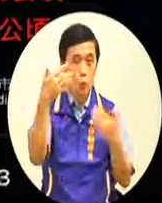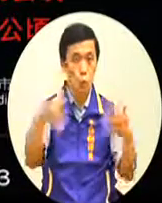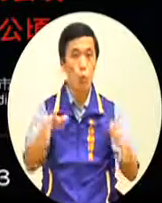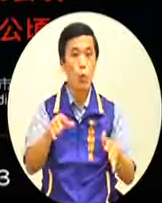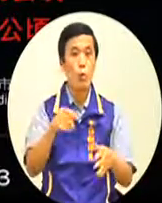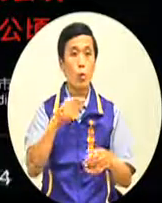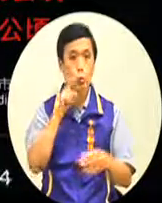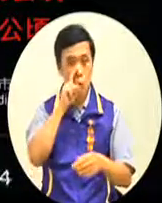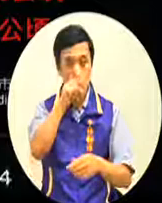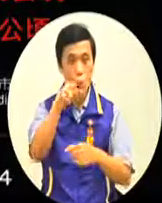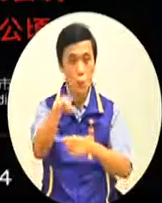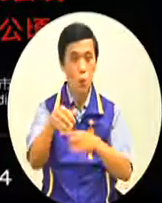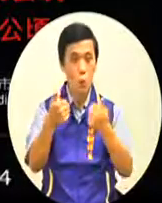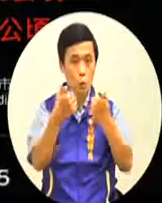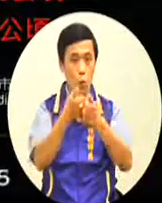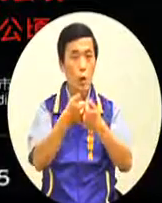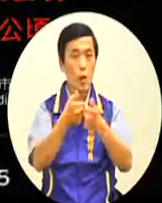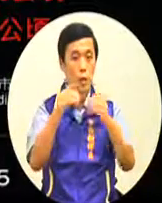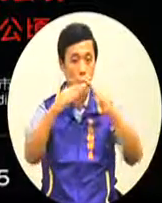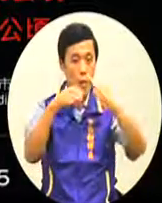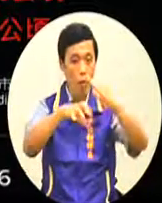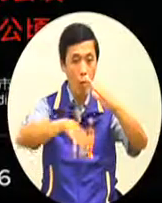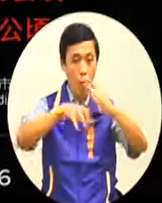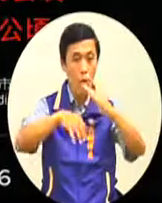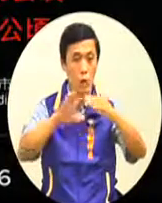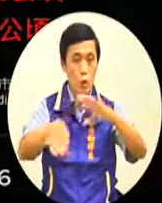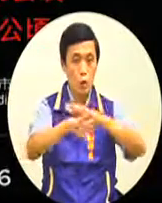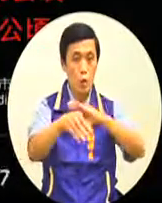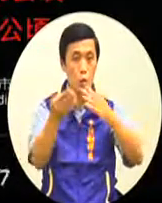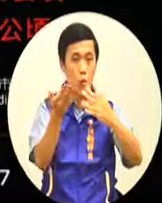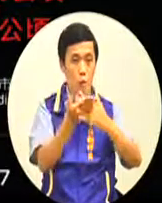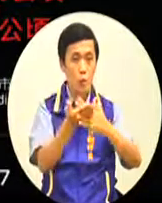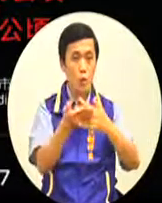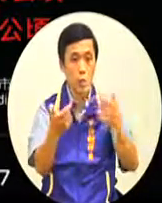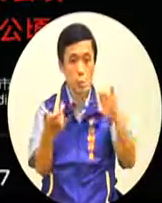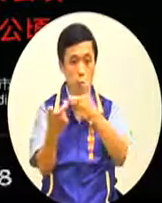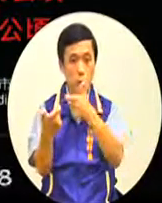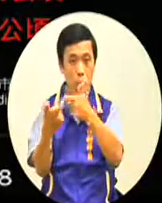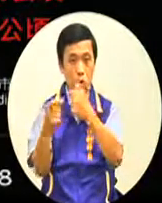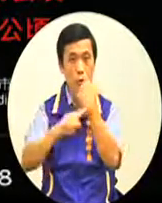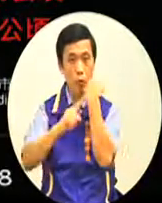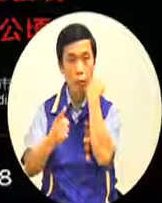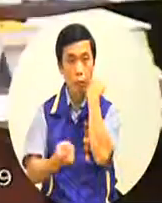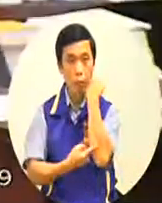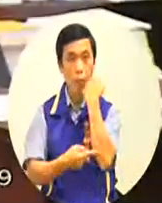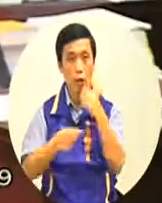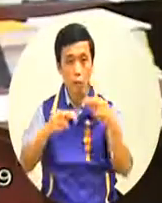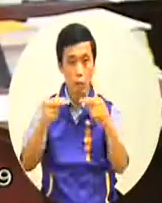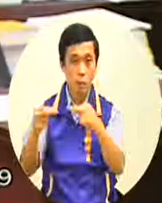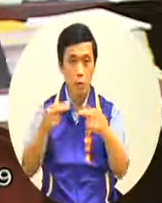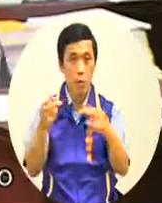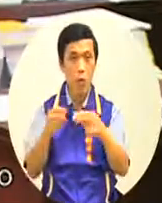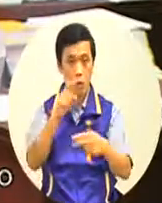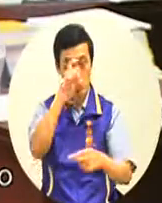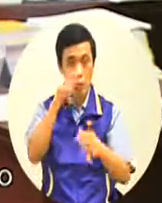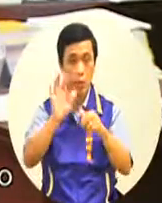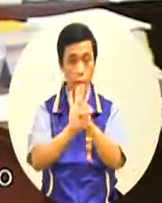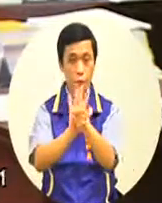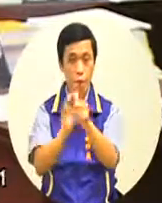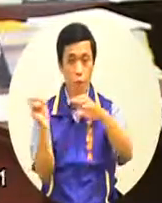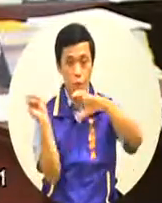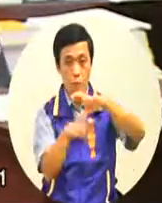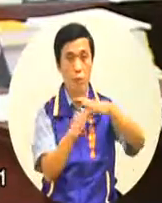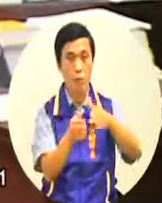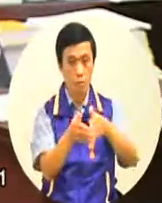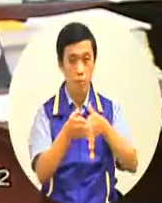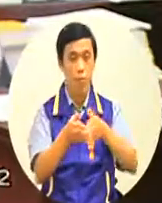的农会仓库去找到新的空间，可以去符合现在的法规，要去做一些整合，能够把服务放进去。所以这部分